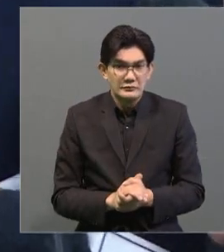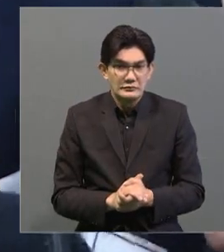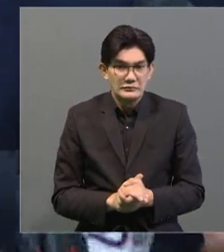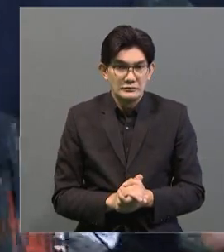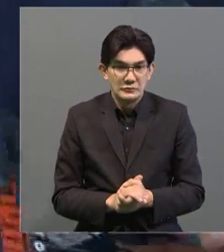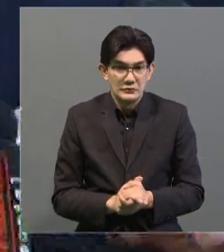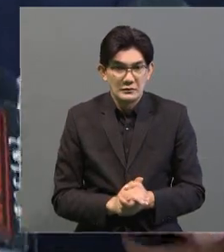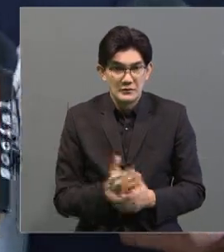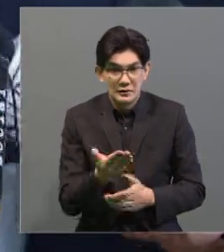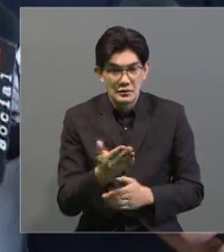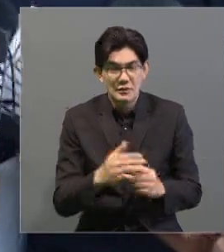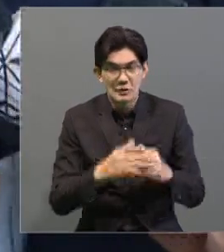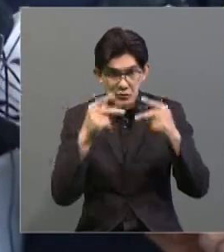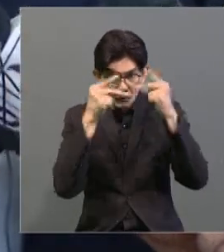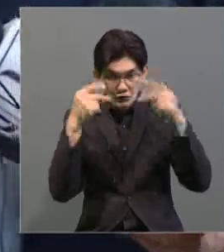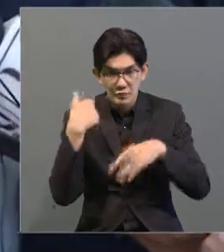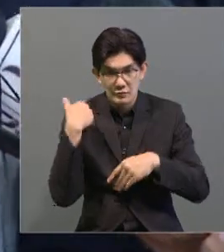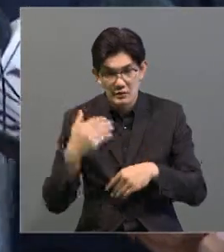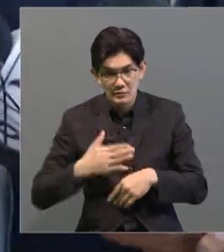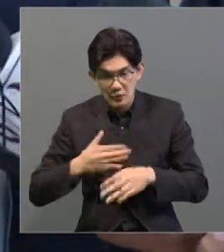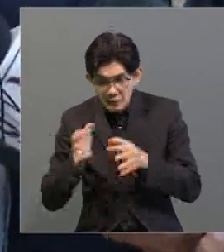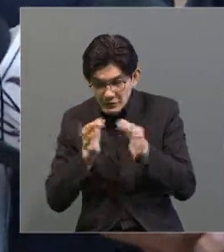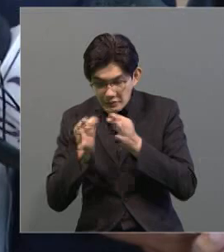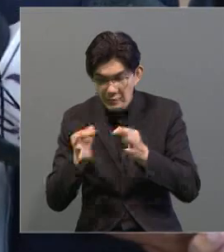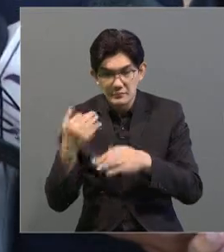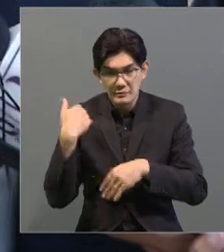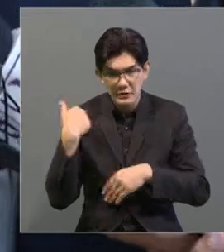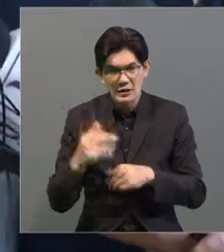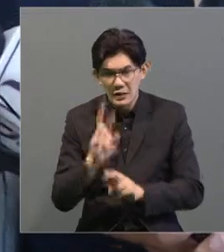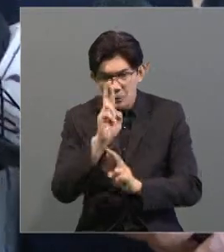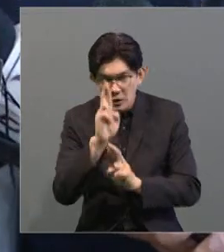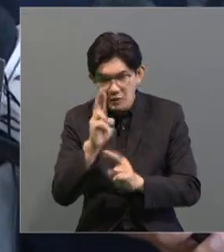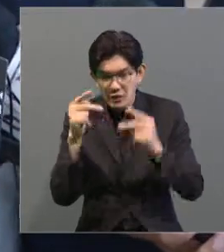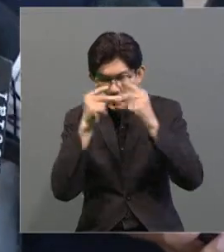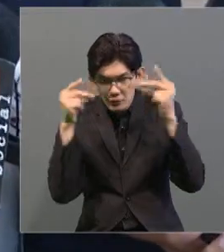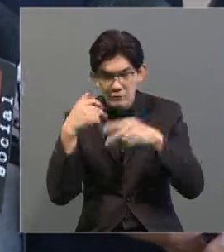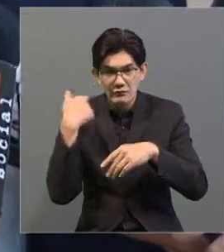อันนี้คือของโจร อันนี้ของโจร ผมพยายามชี้แจงผ่านโซเชียลมีเดียส่วนตัวว่า